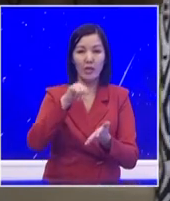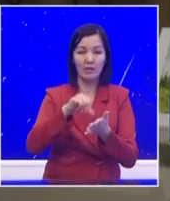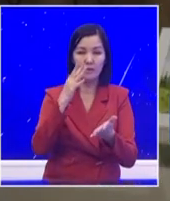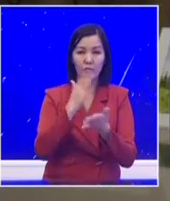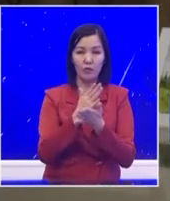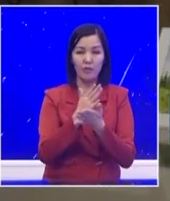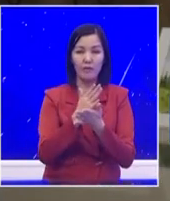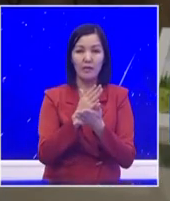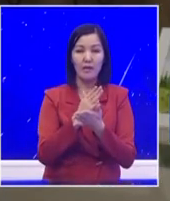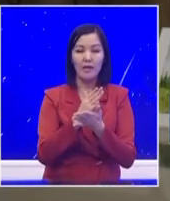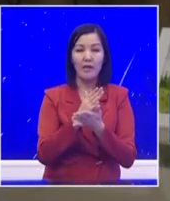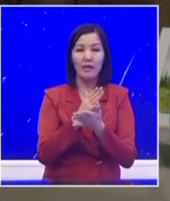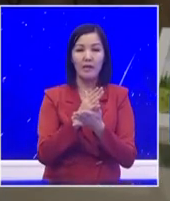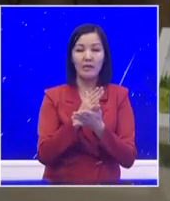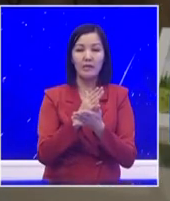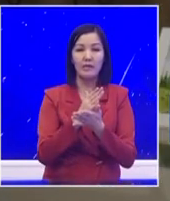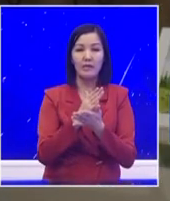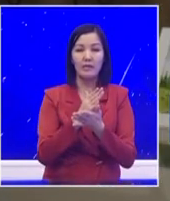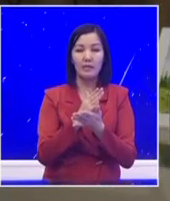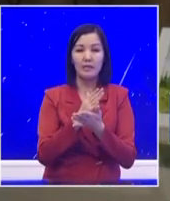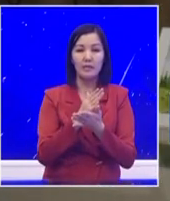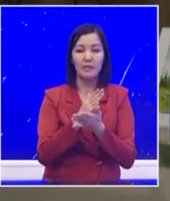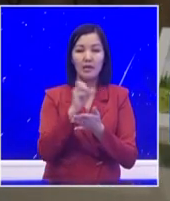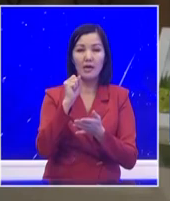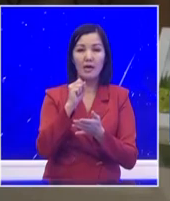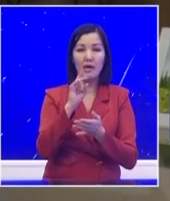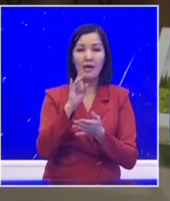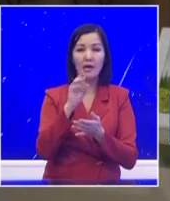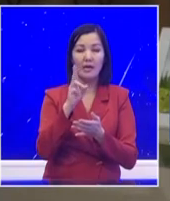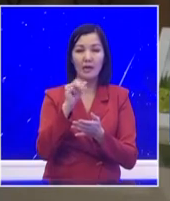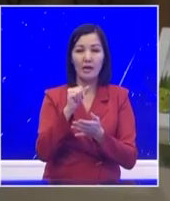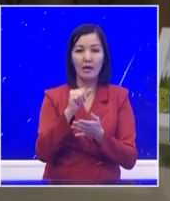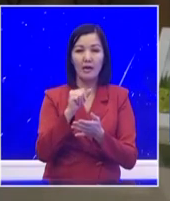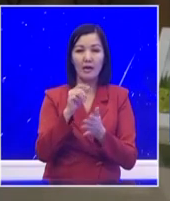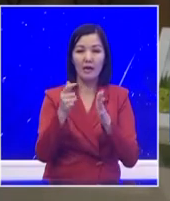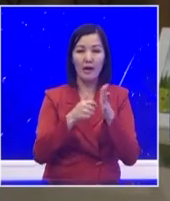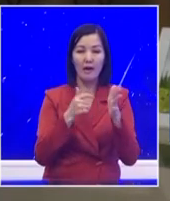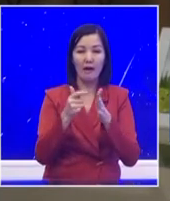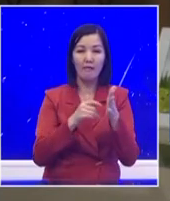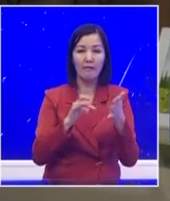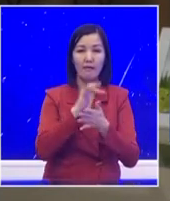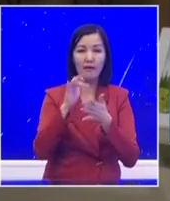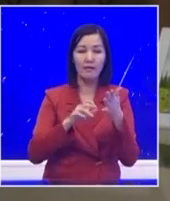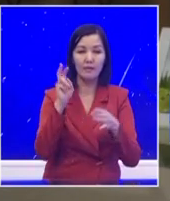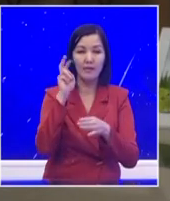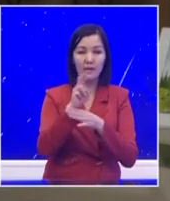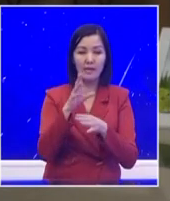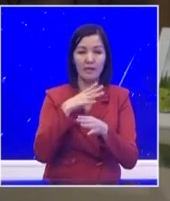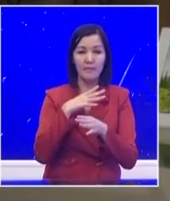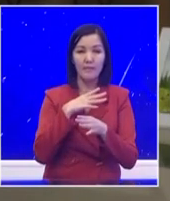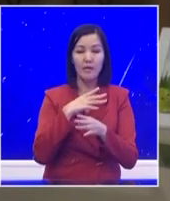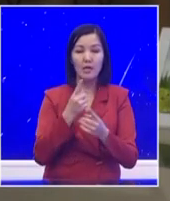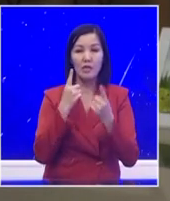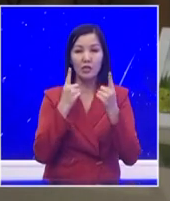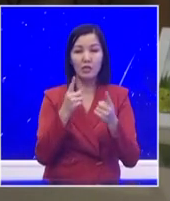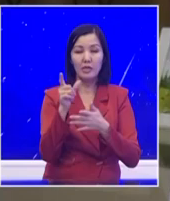отырмын. Арқаның сал-серілерінің туылған мекеніне Қарағанды қаласынан келіп отырмын. Осы жыр алыбы